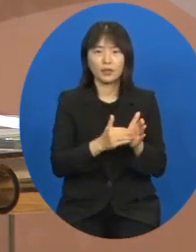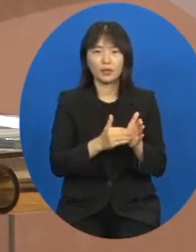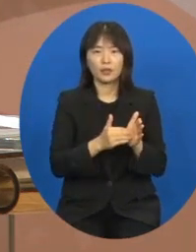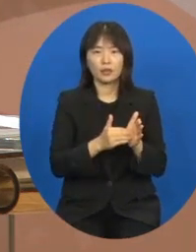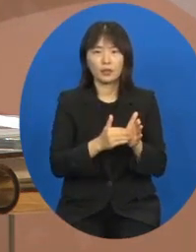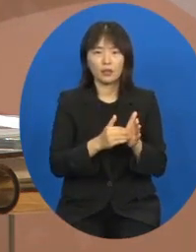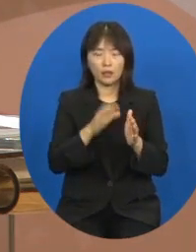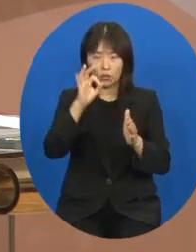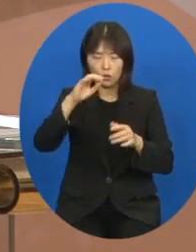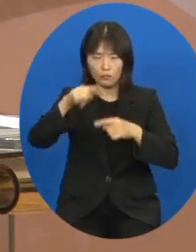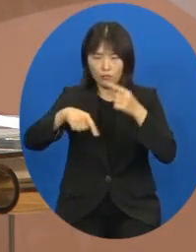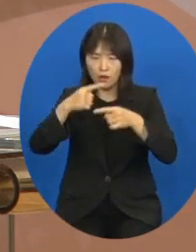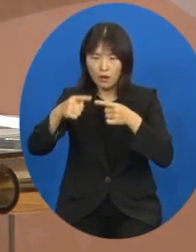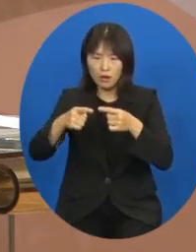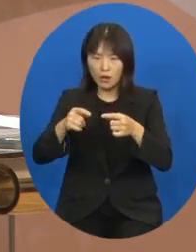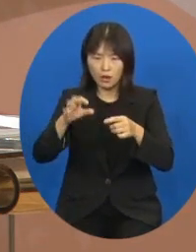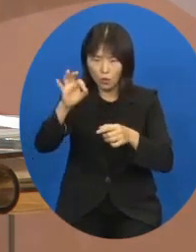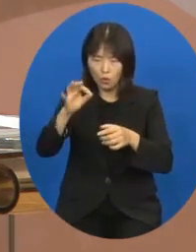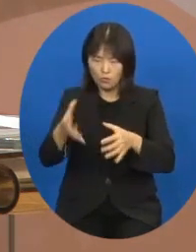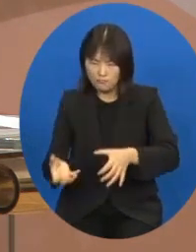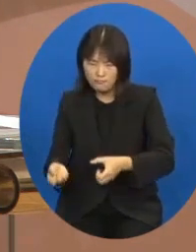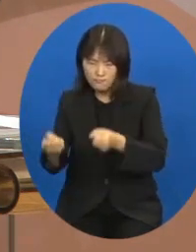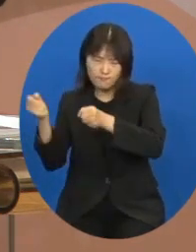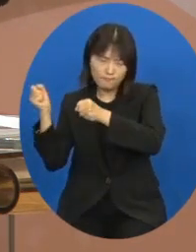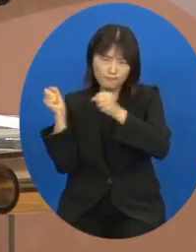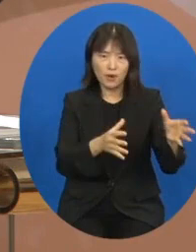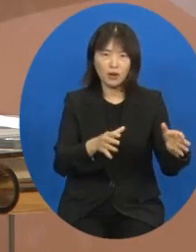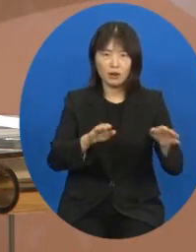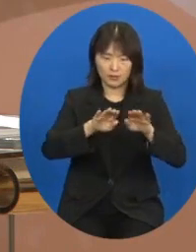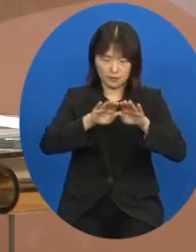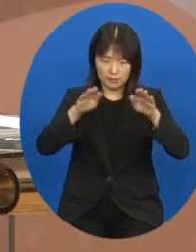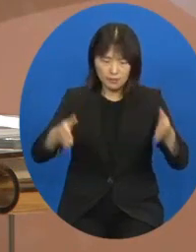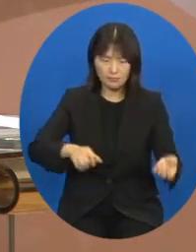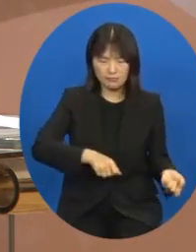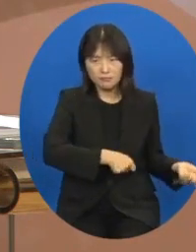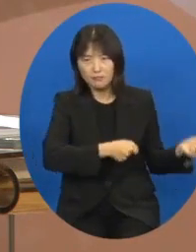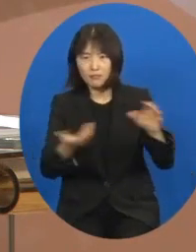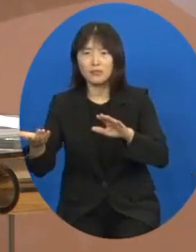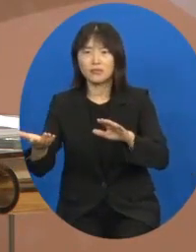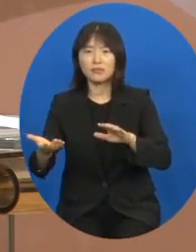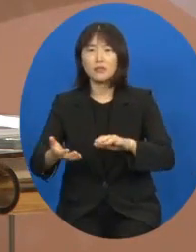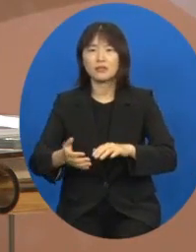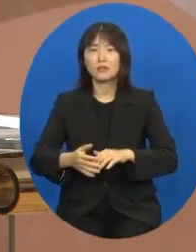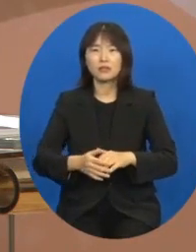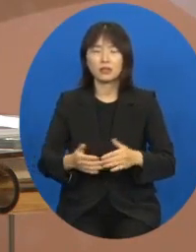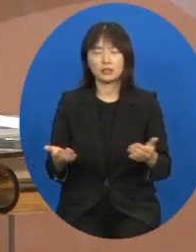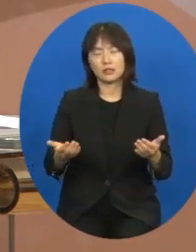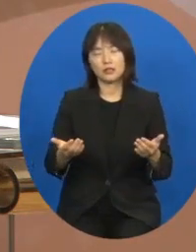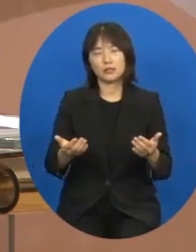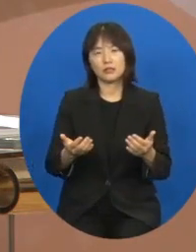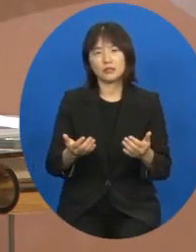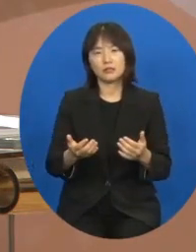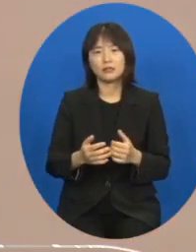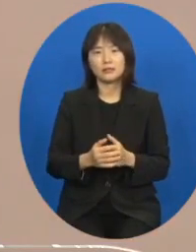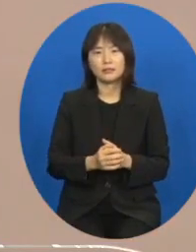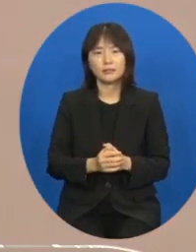그리고 환전상의 돈을 뒤엎으시고 그 상을 뒤집으시는 그런 일을